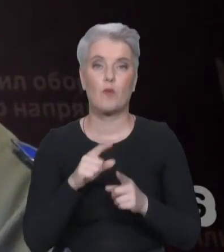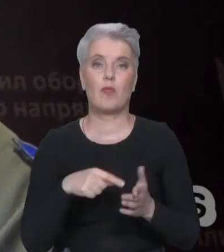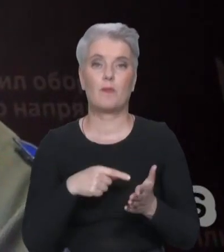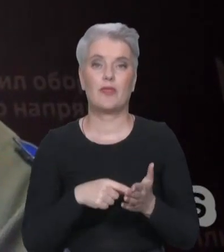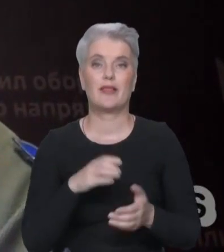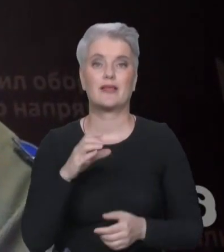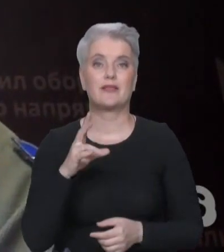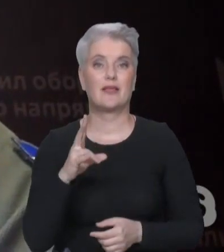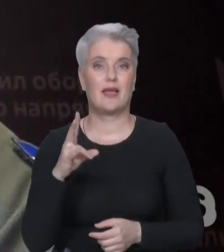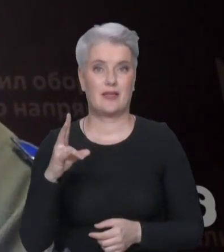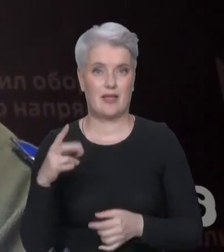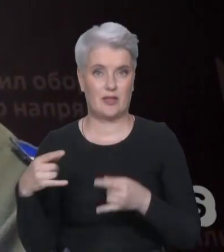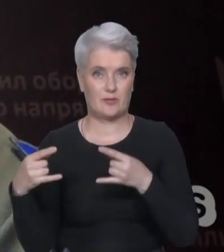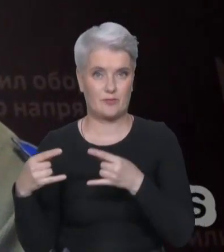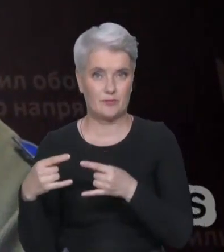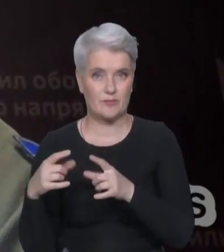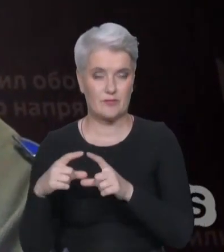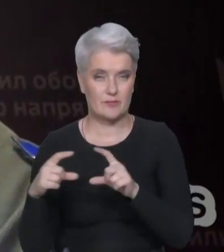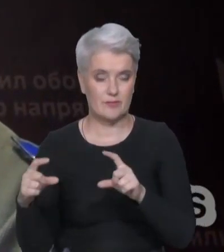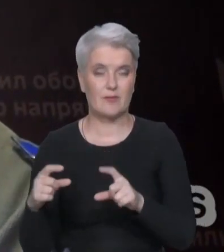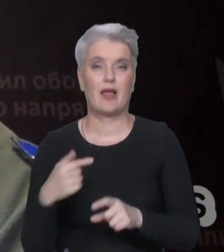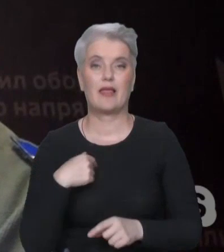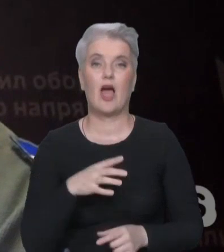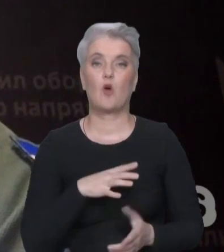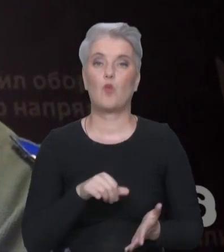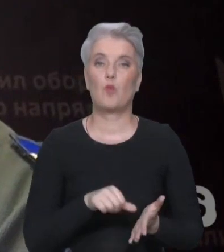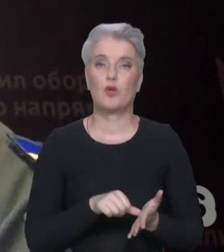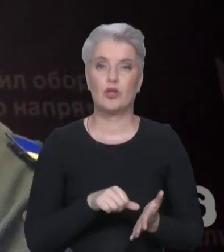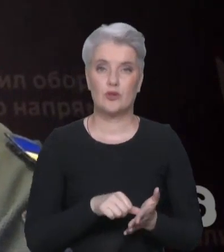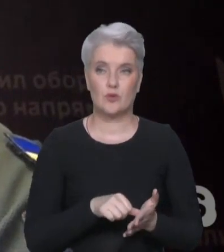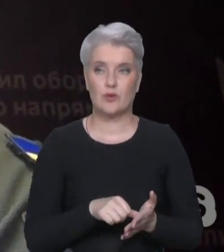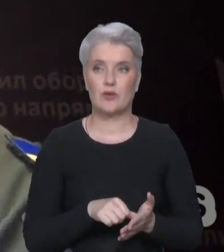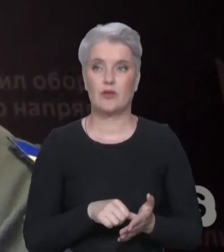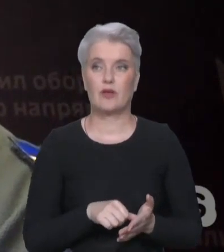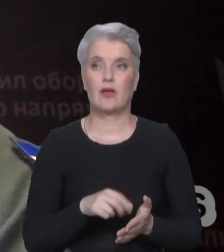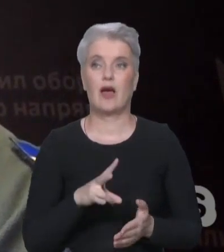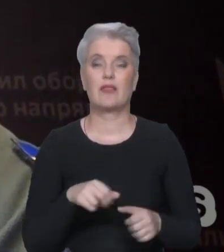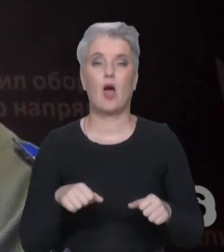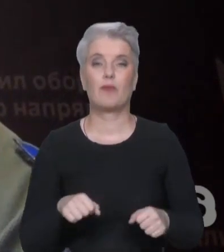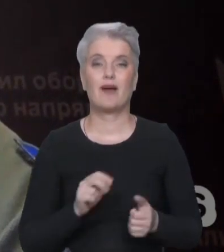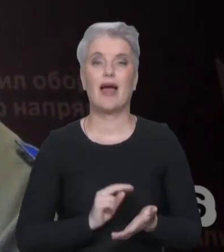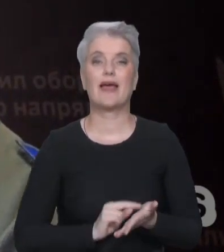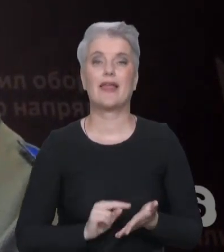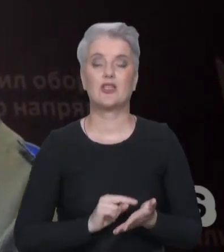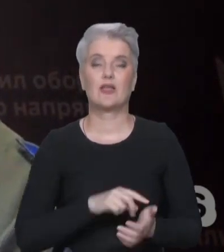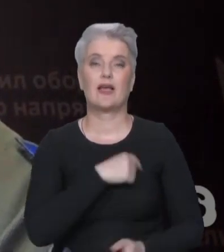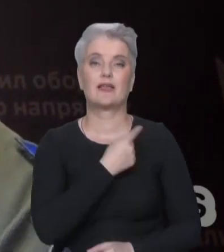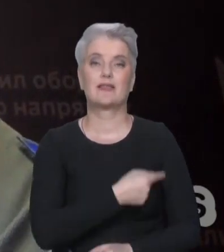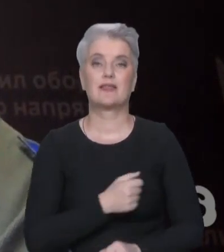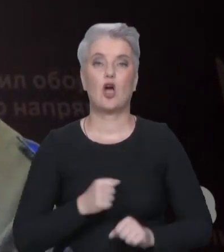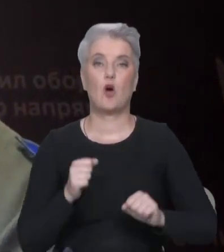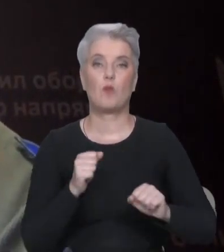CNN, і я був присутній при цьому на правах речника Сил оборони та військового